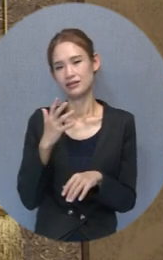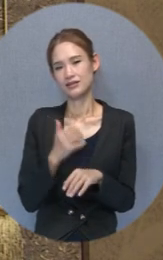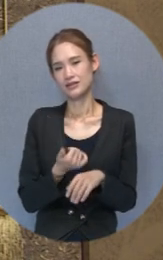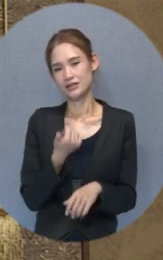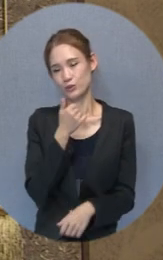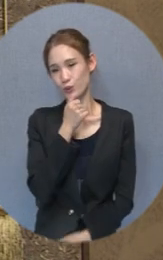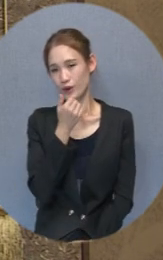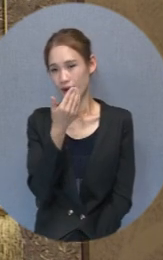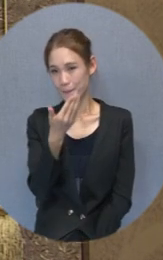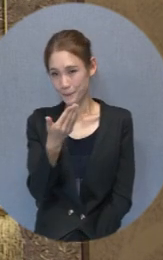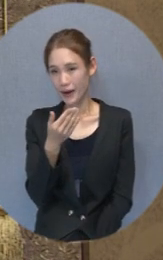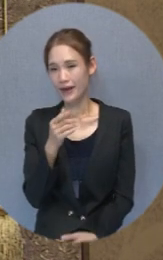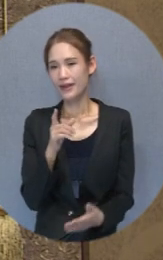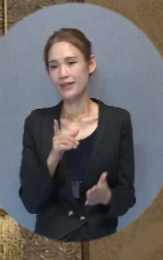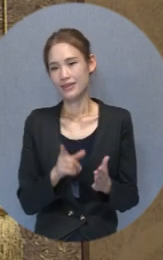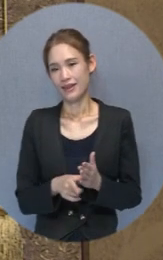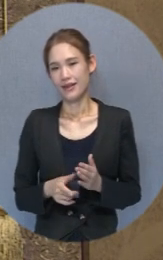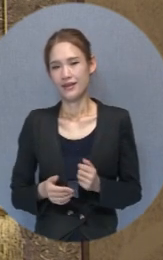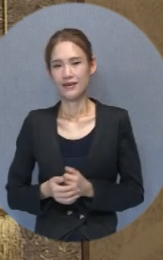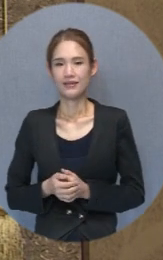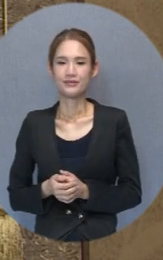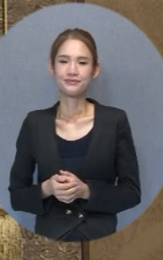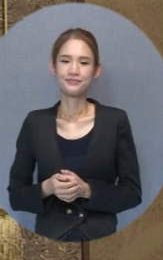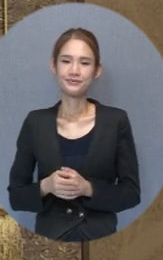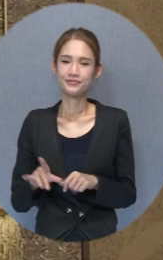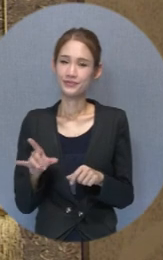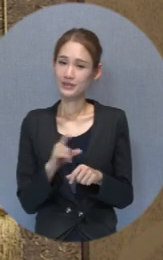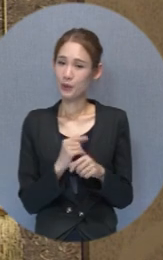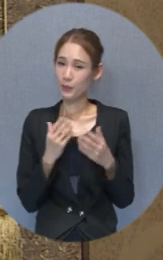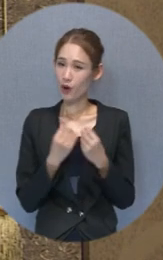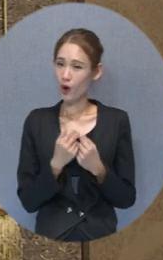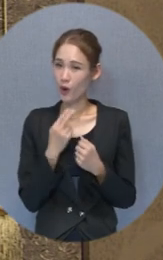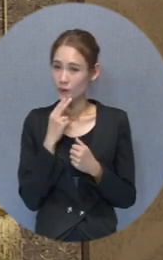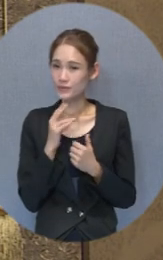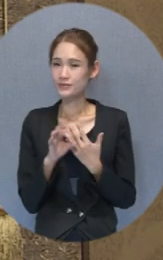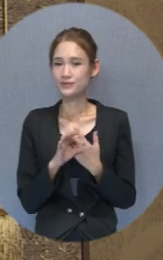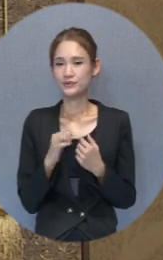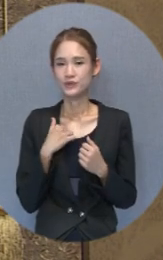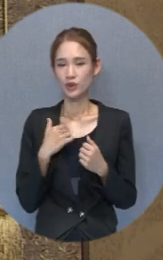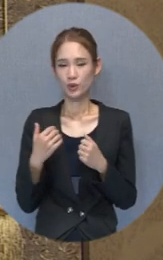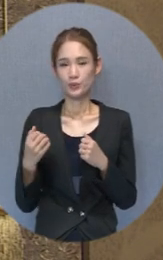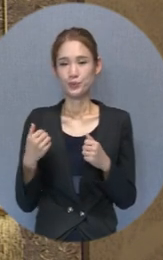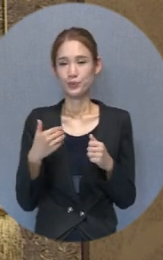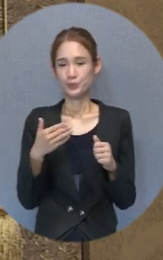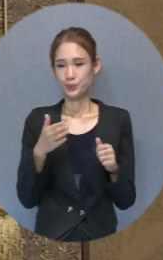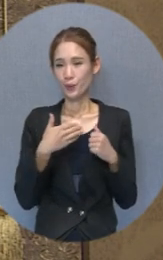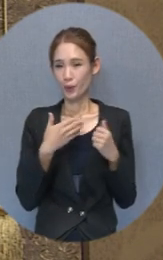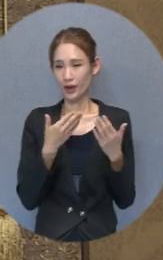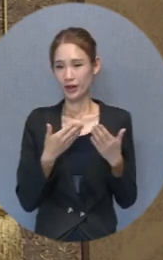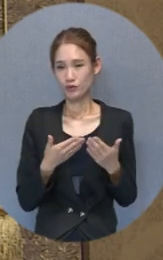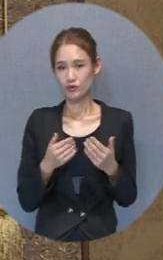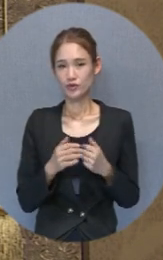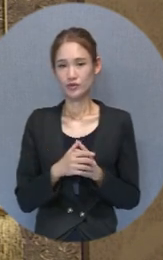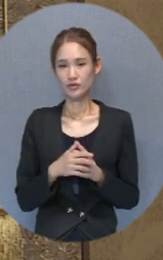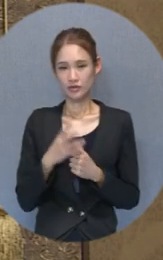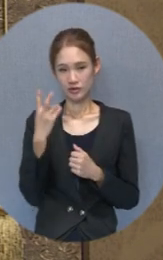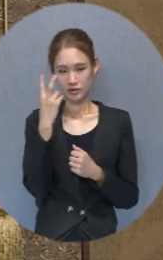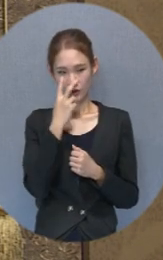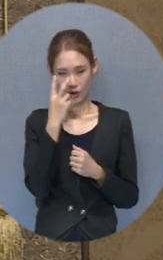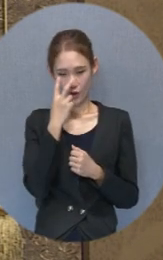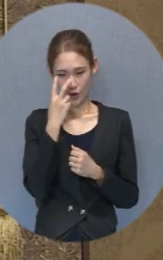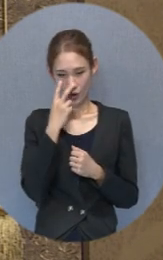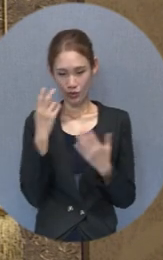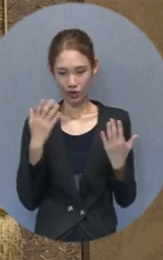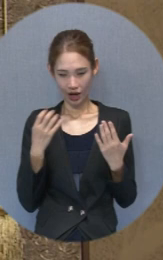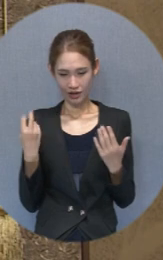마지막에 안내 말씀드릴 때 특별한 경우가 아니면은 저희 쪽에 보내서 검수 작업을 하고 저희가